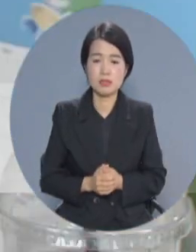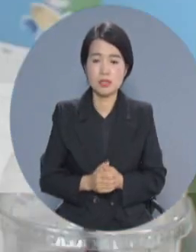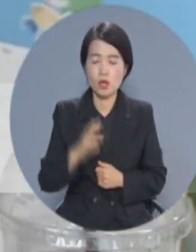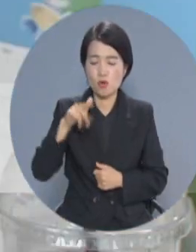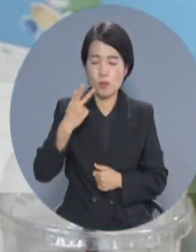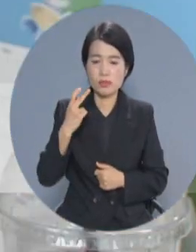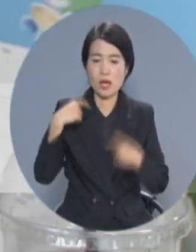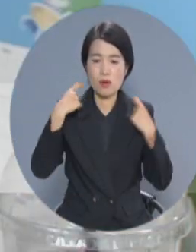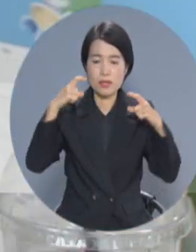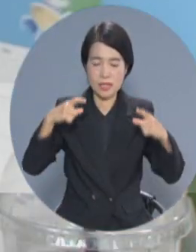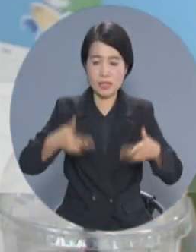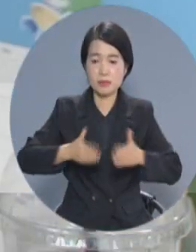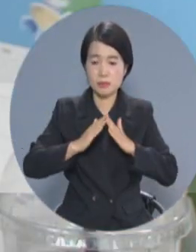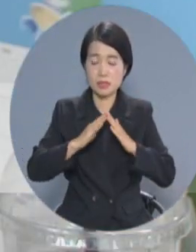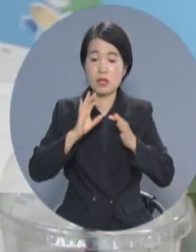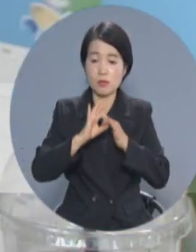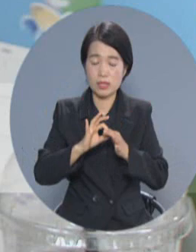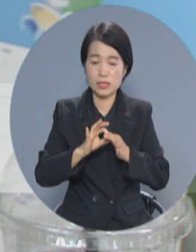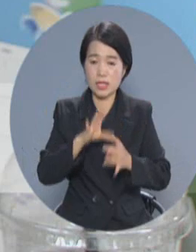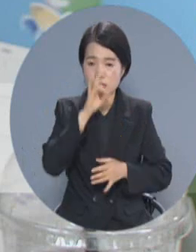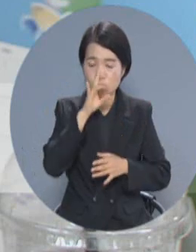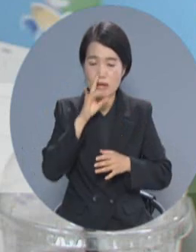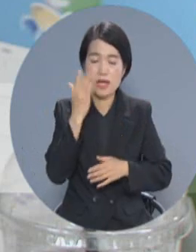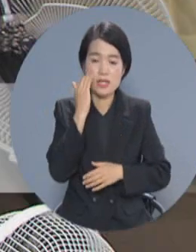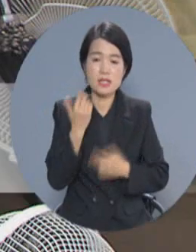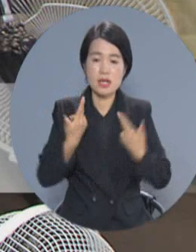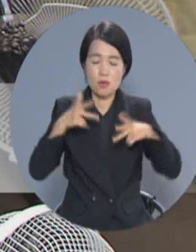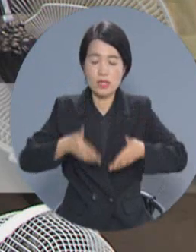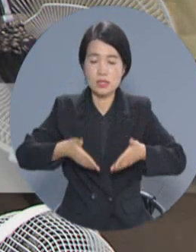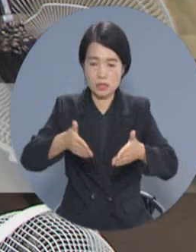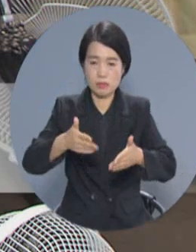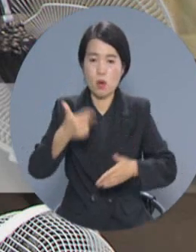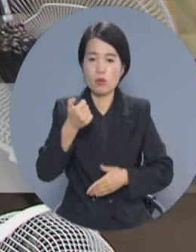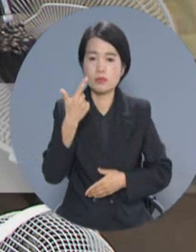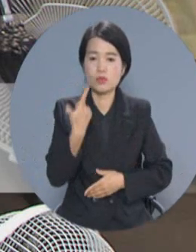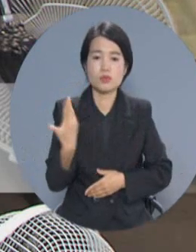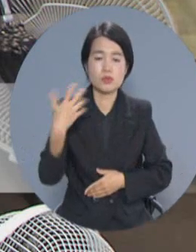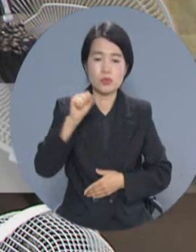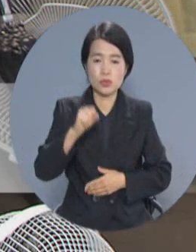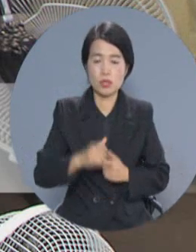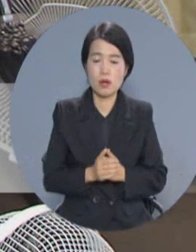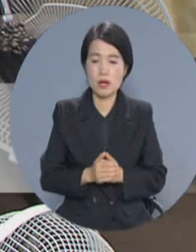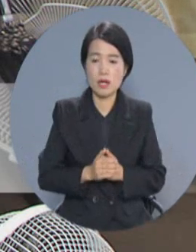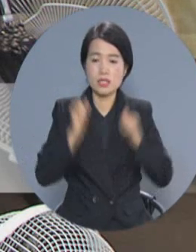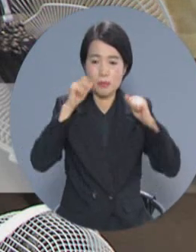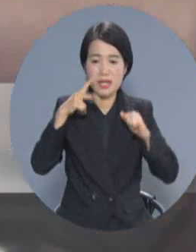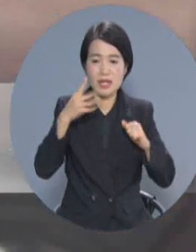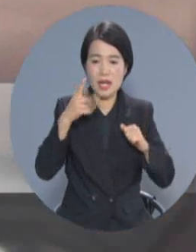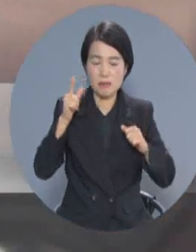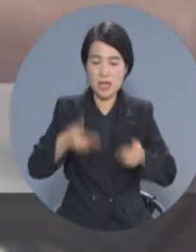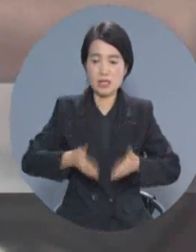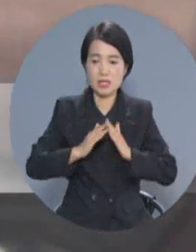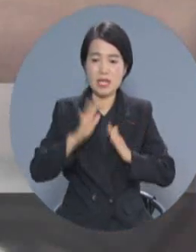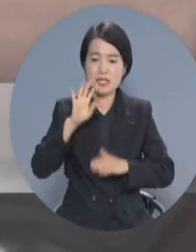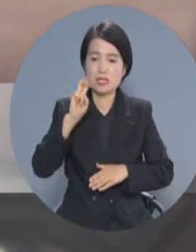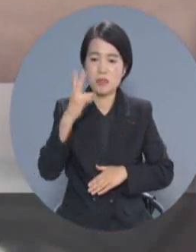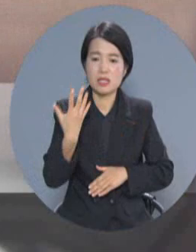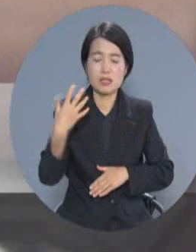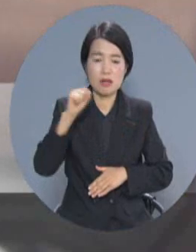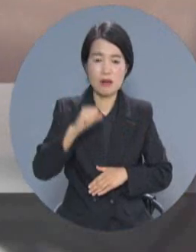구봉산 관광단지 조성과 관련해서는 중앙근린공원 진입도로 개설 56억 원, 스포츠 클라이밍 설치 42억